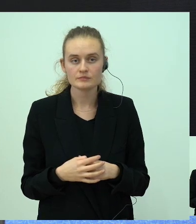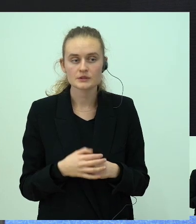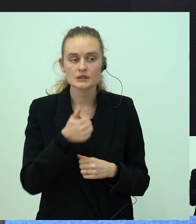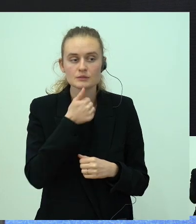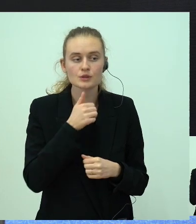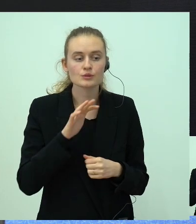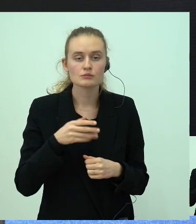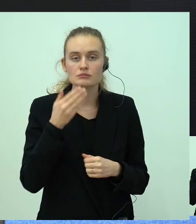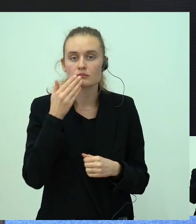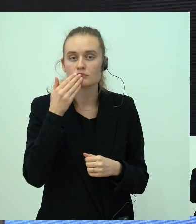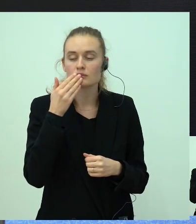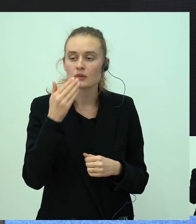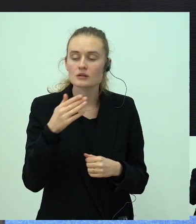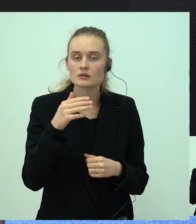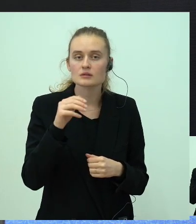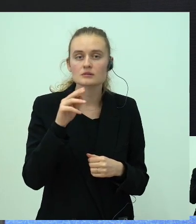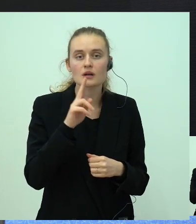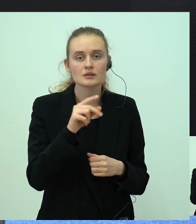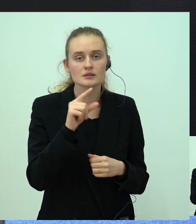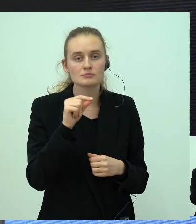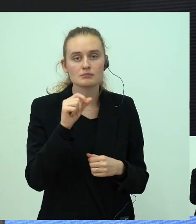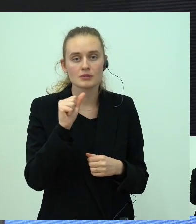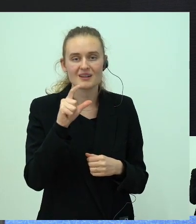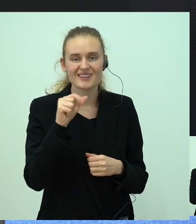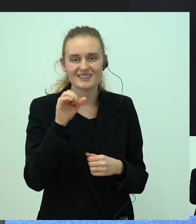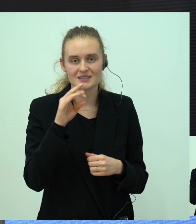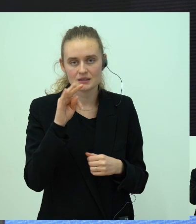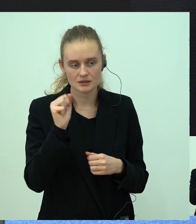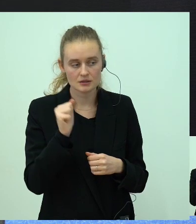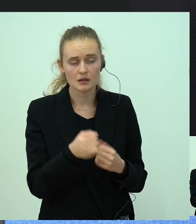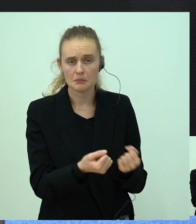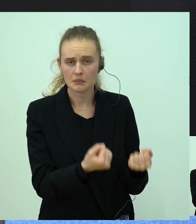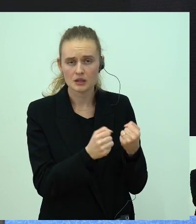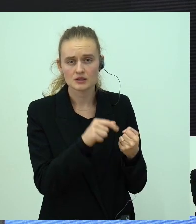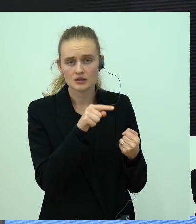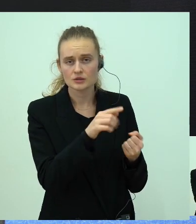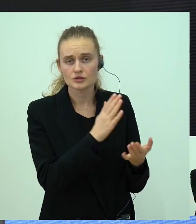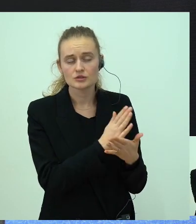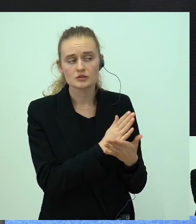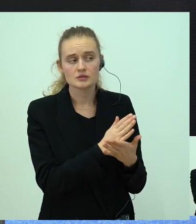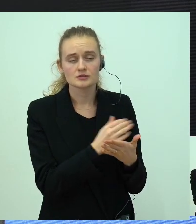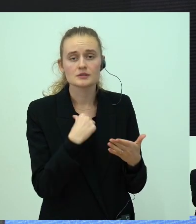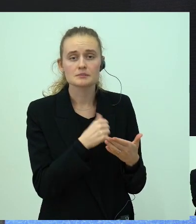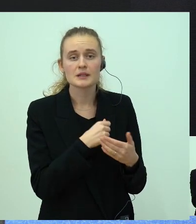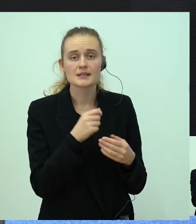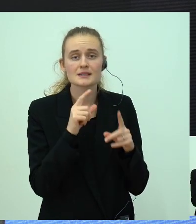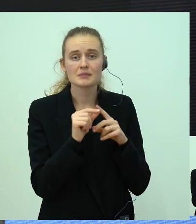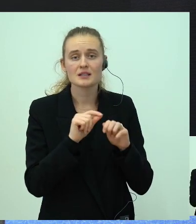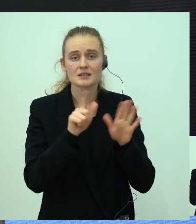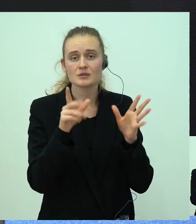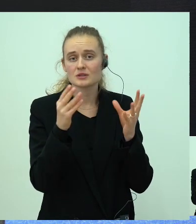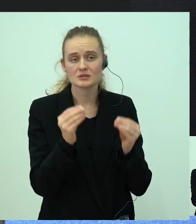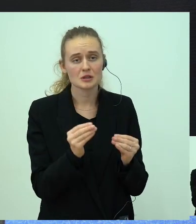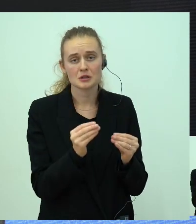daugelio Palestinos rėmėjų, aš manau, kad jie neminės tos spalio 7-osios